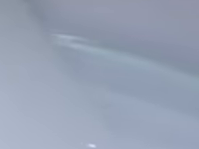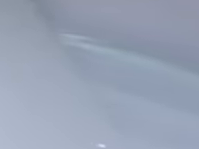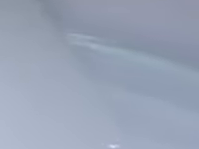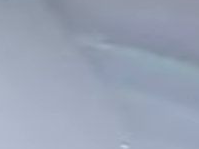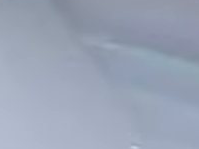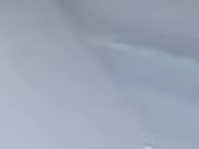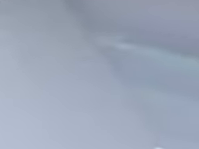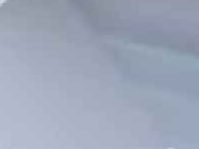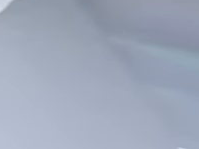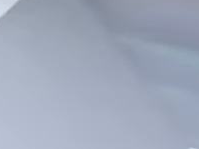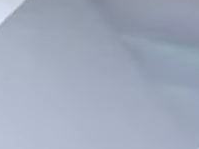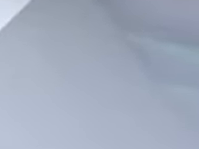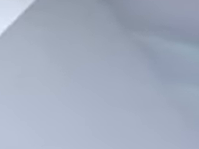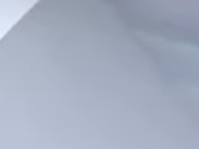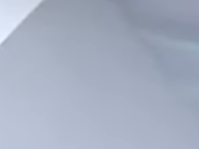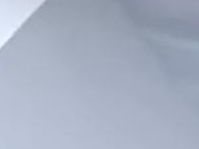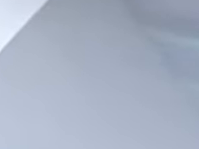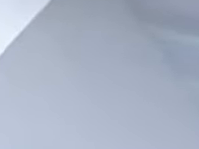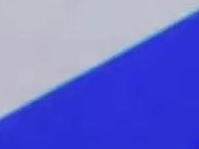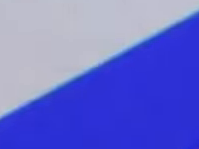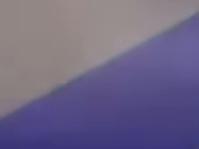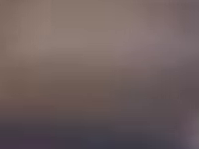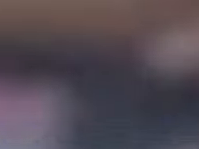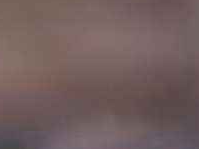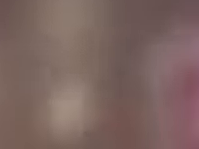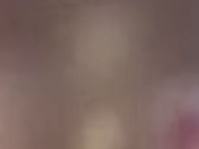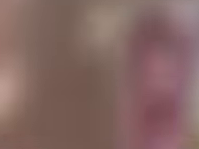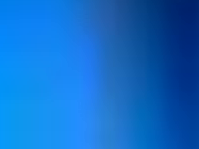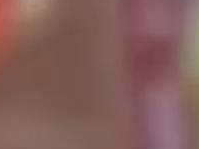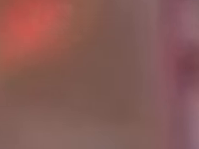po. Oras na para sa may init na balita.